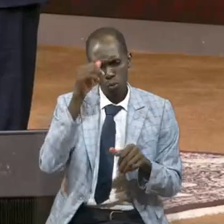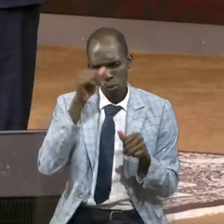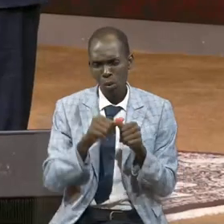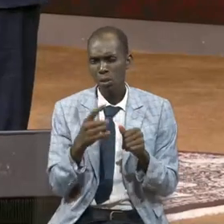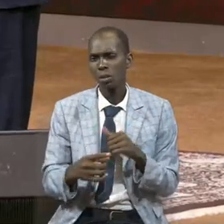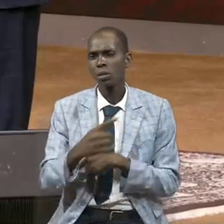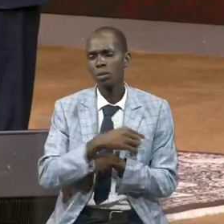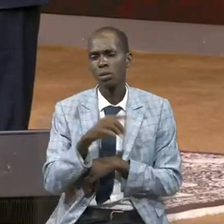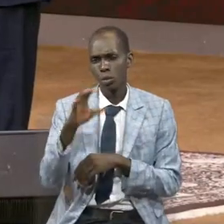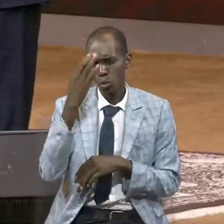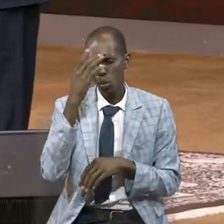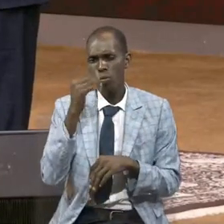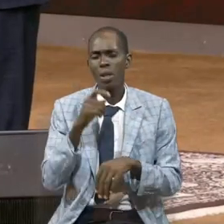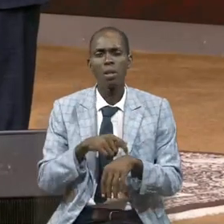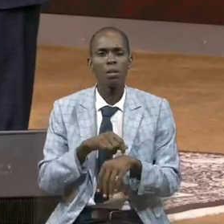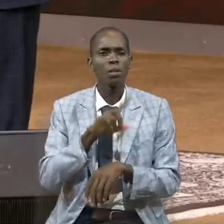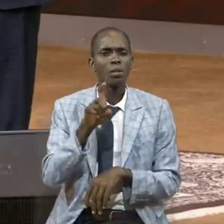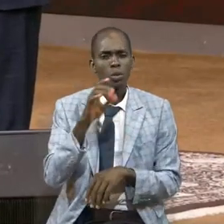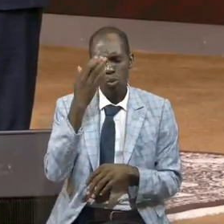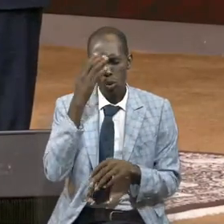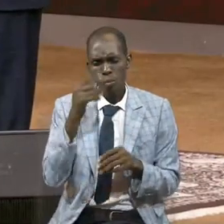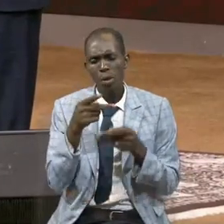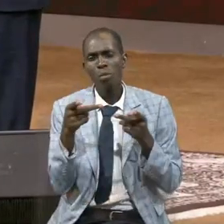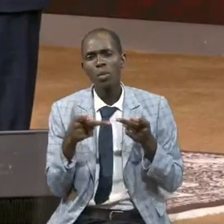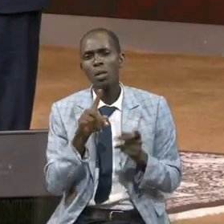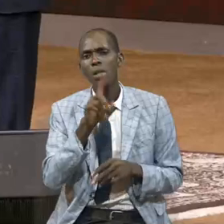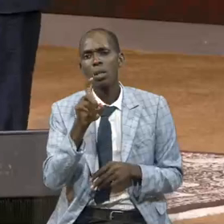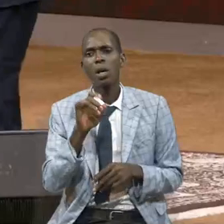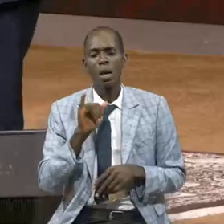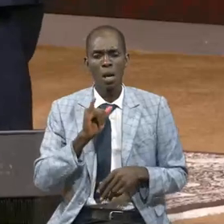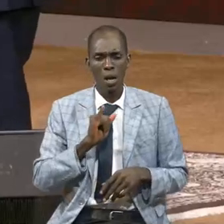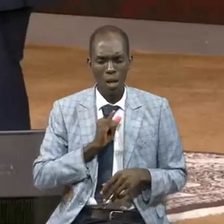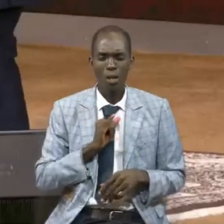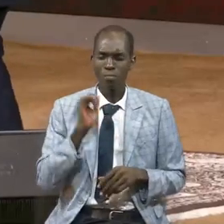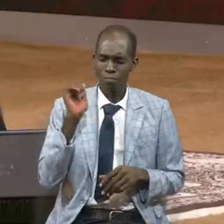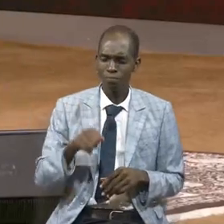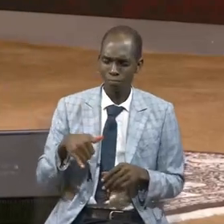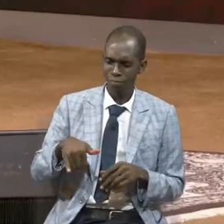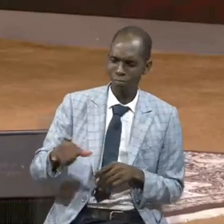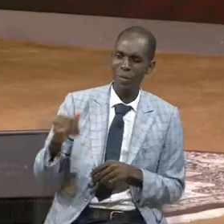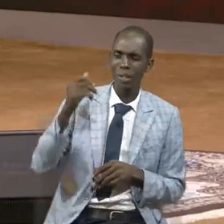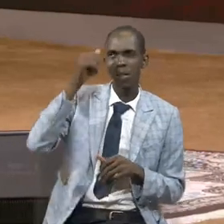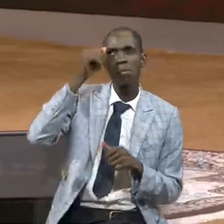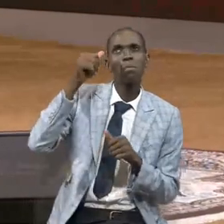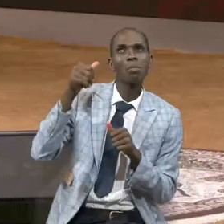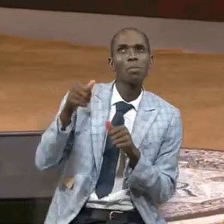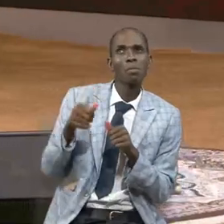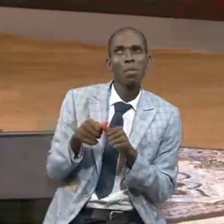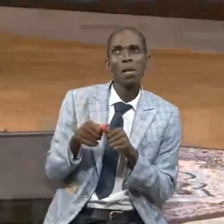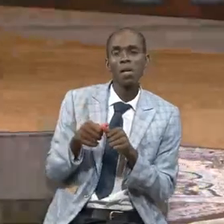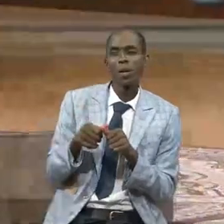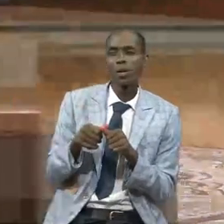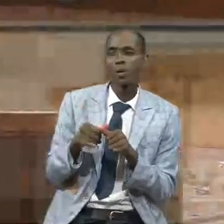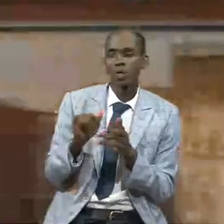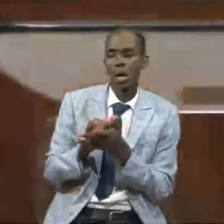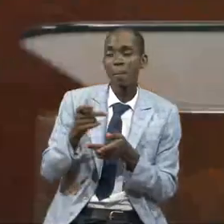date? Est-ce que vous connaissez le temps? Vous connaissez le lieu? Moi, je peux voir le lieu là,